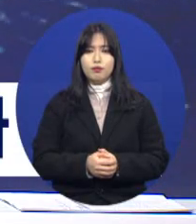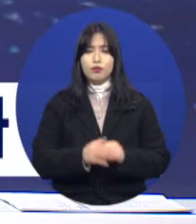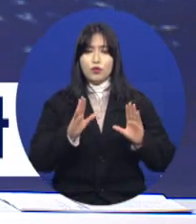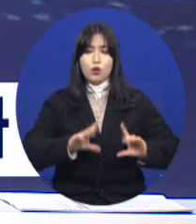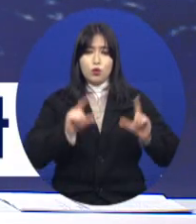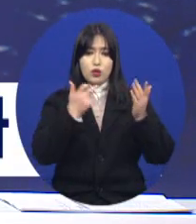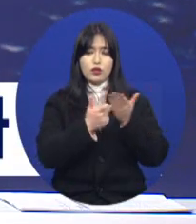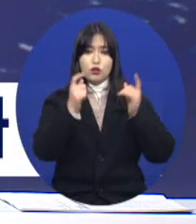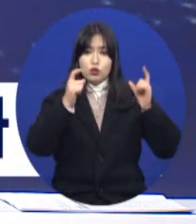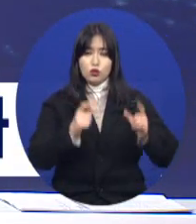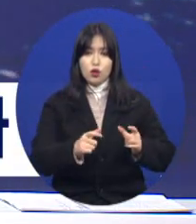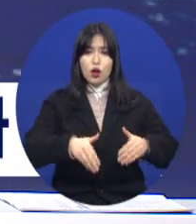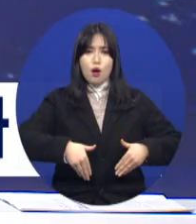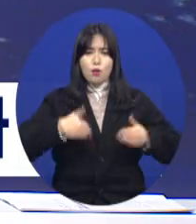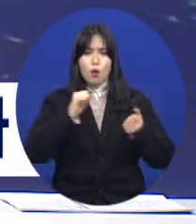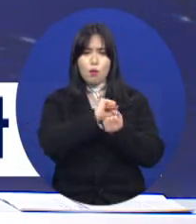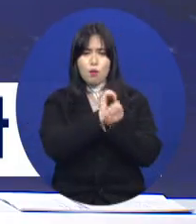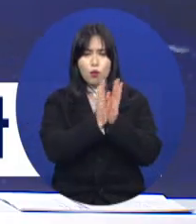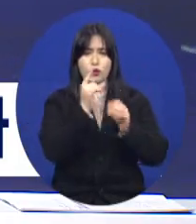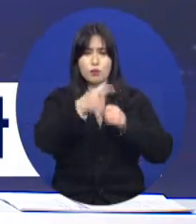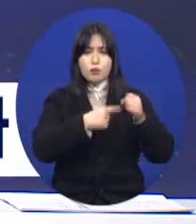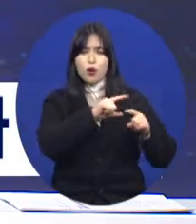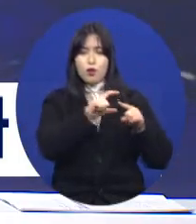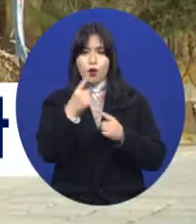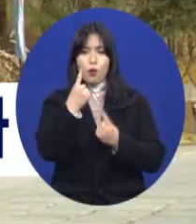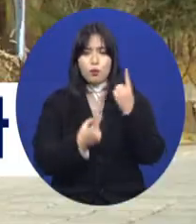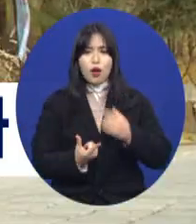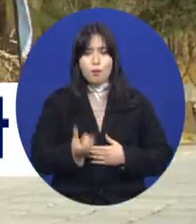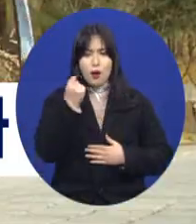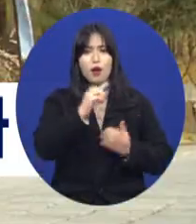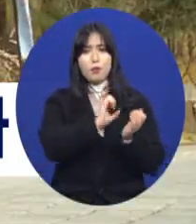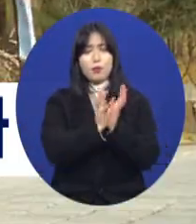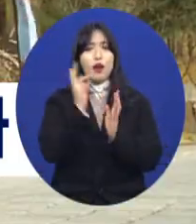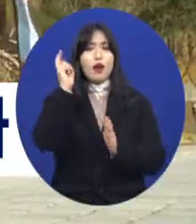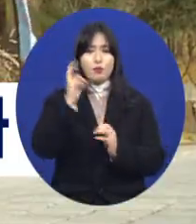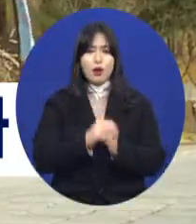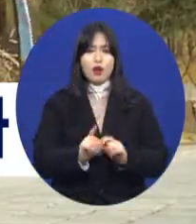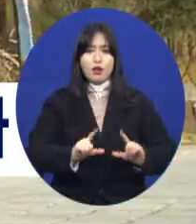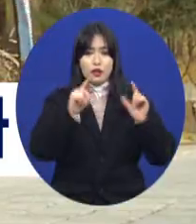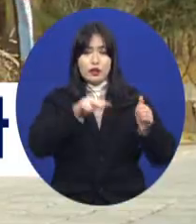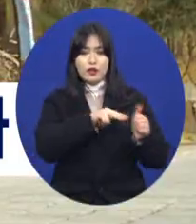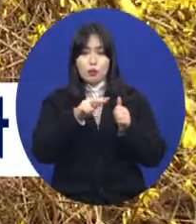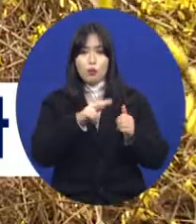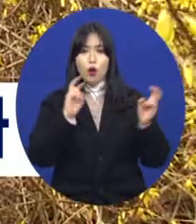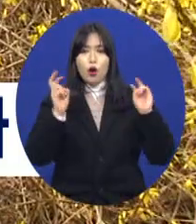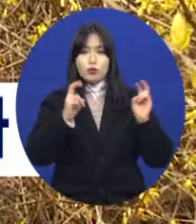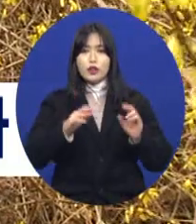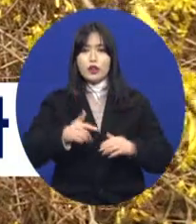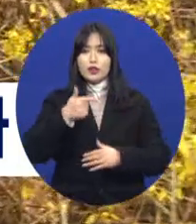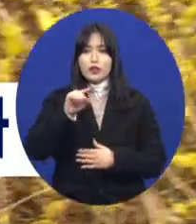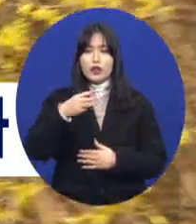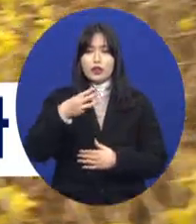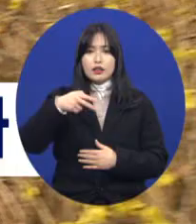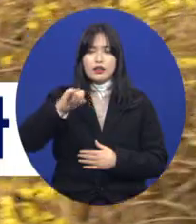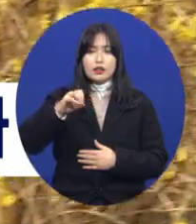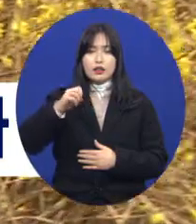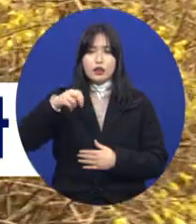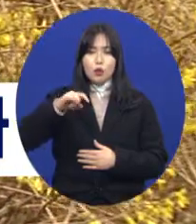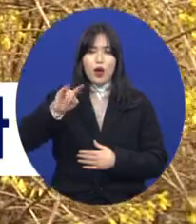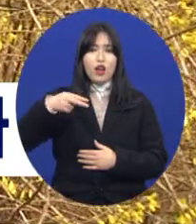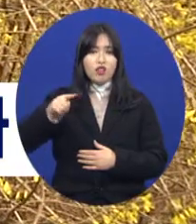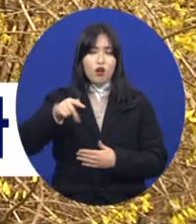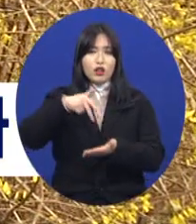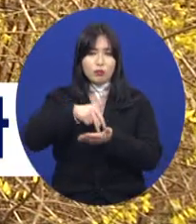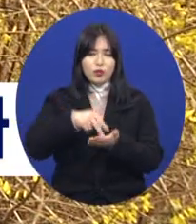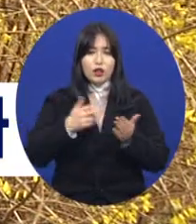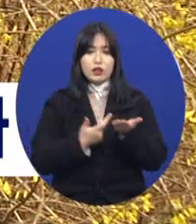올해 제주에서 봄꽃이 평년보다 빨리 필 전망입니다 기상정보 업체인 날씨 153 회 도에 따르면 올해